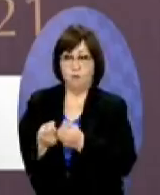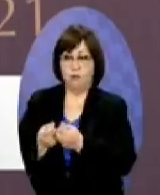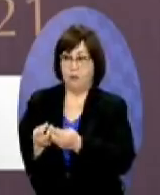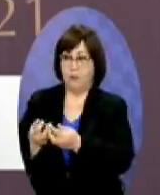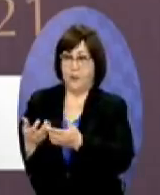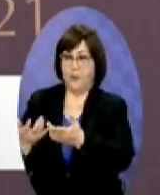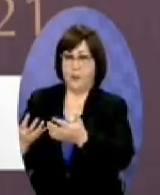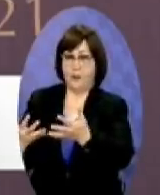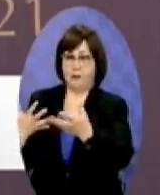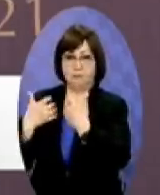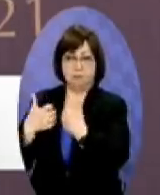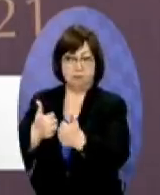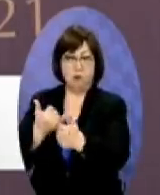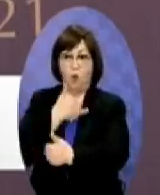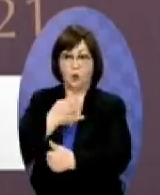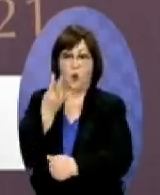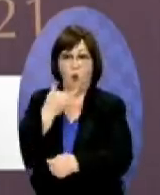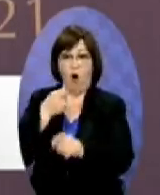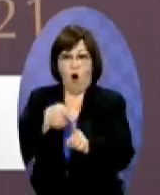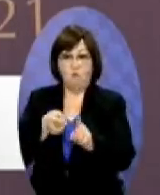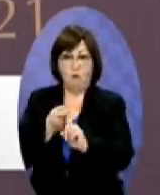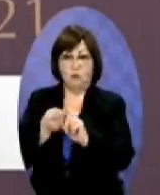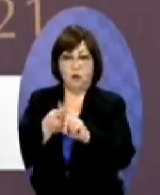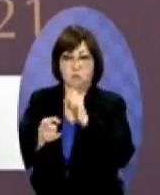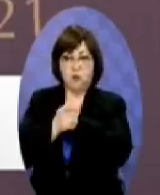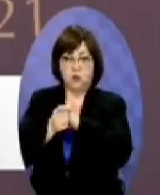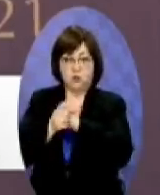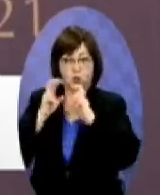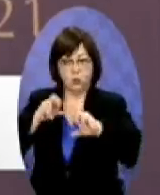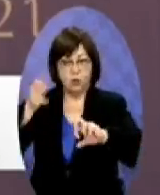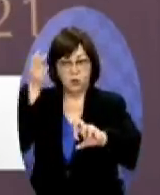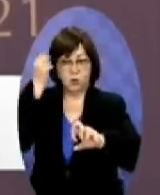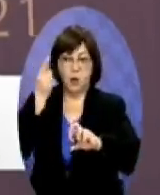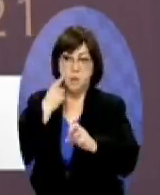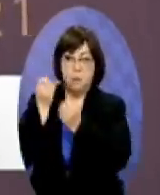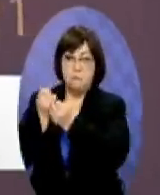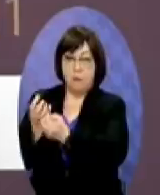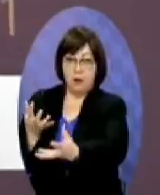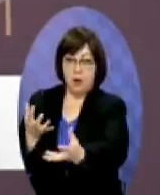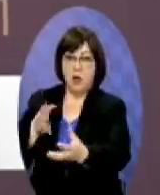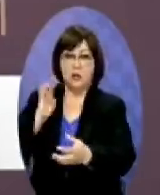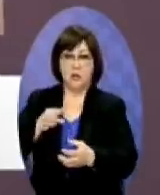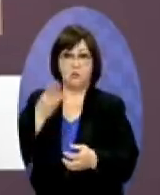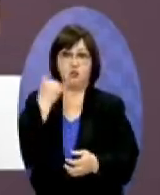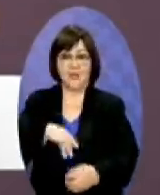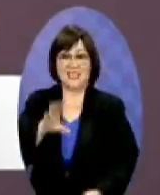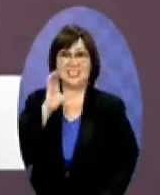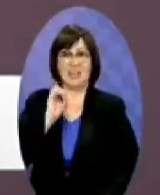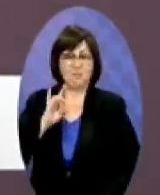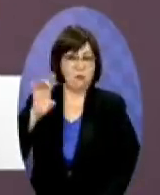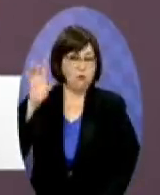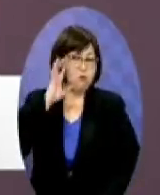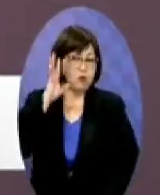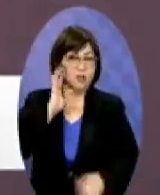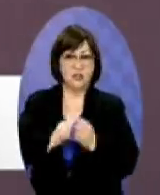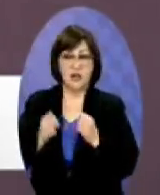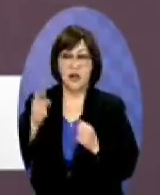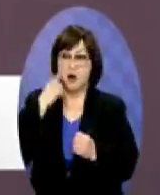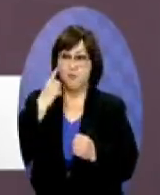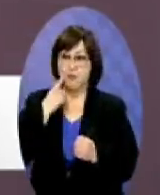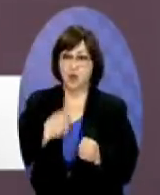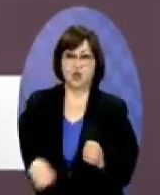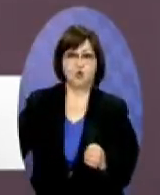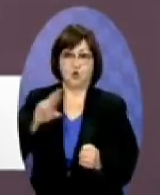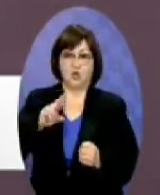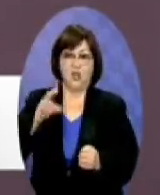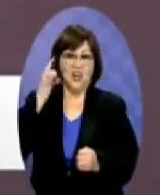дээшлээ. Үүнтэй уялдуулаад бид нар бол яалтчгүй одоо салбарын бодлогыг боловсруулж эмэгтэйчүүдийн тэгш одоо